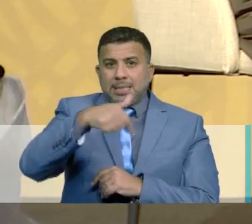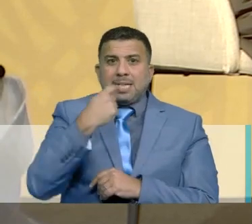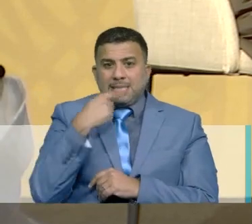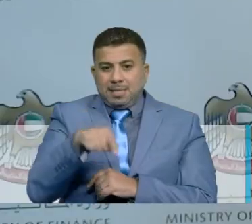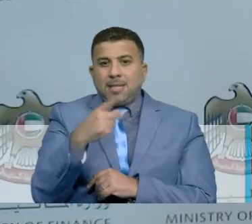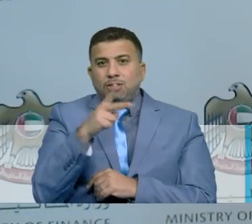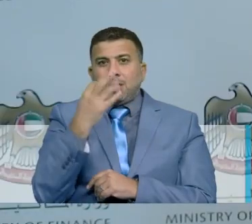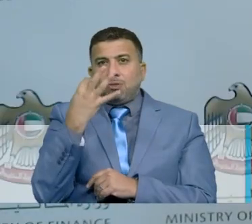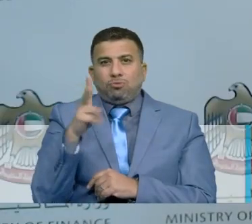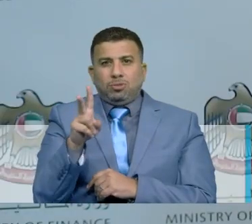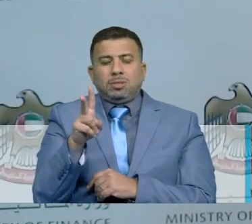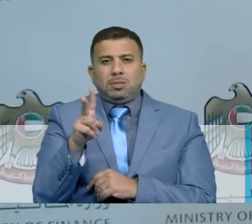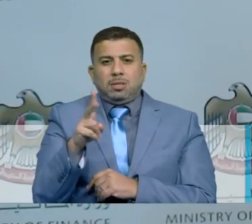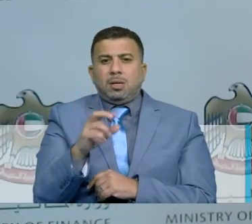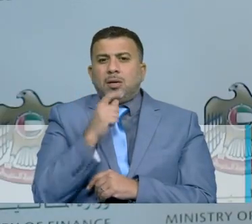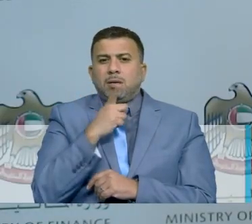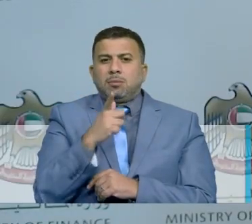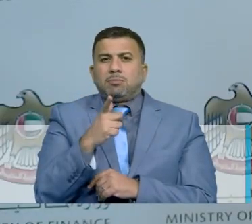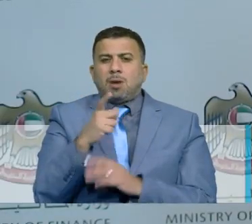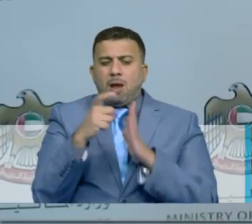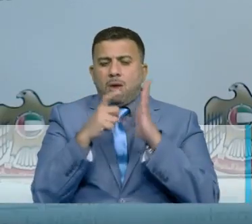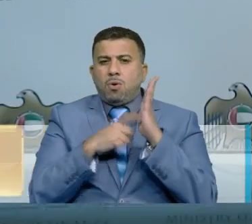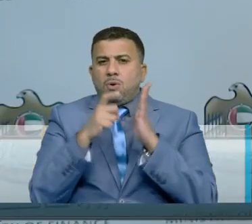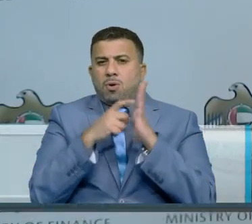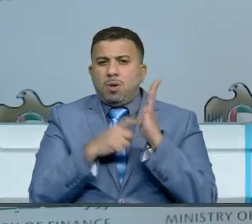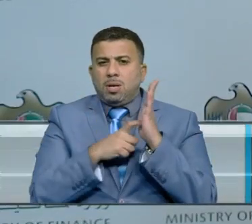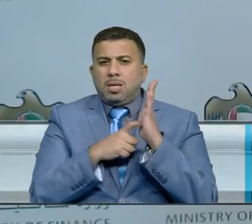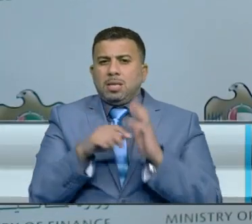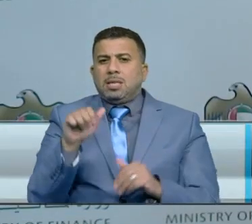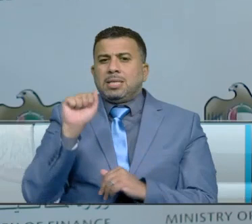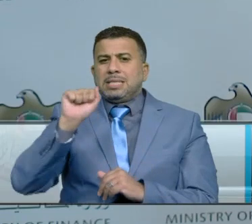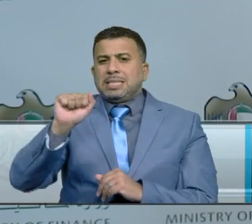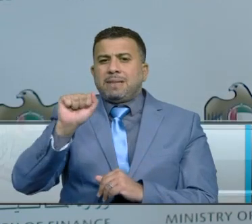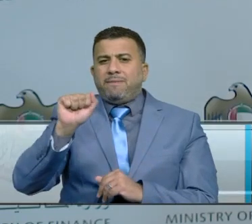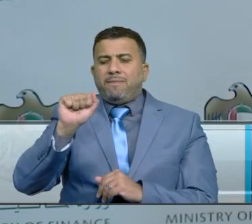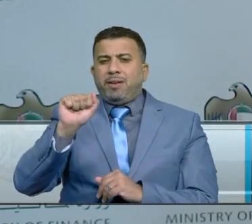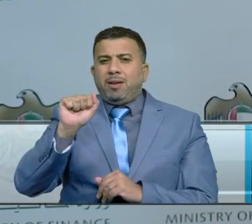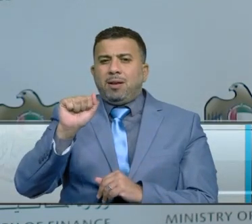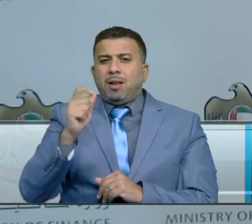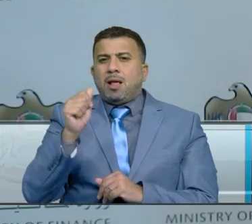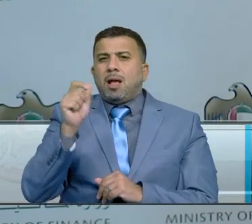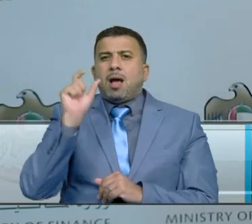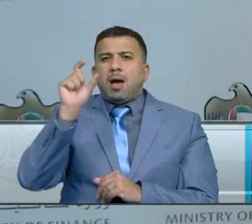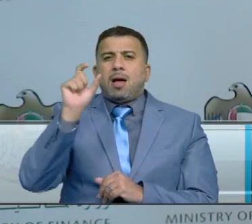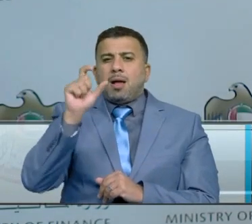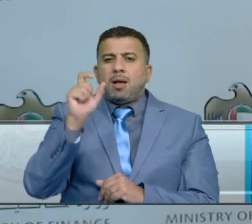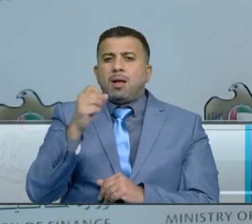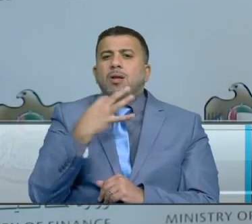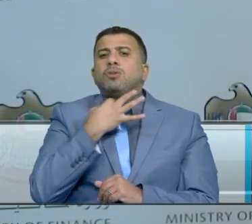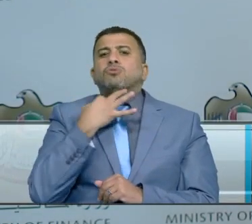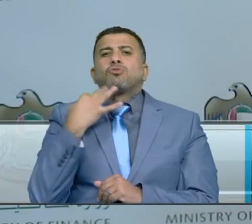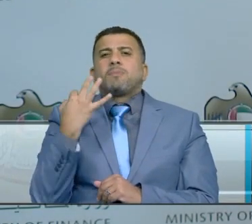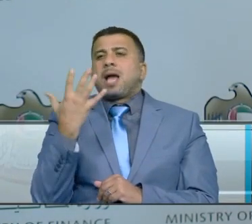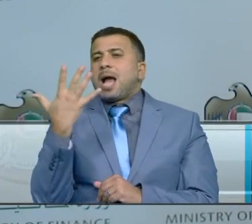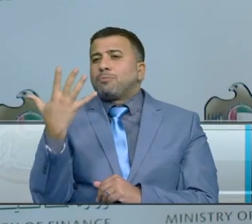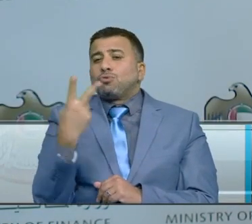القانون نفسه هناك نسبة صفر مطبقة على الأرباح اللي أقل من 375 ألف